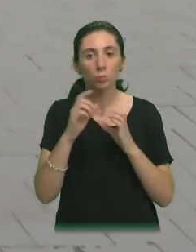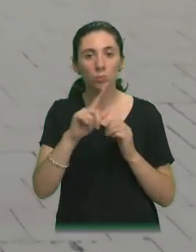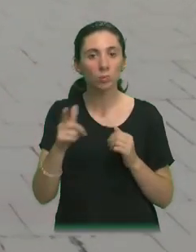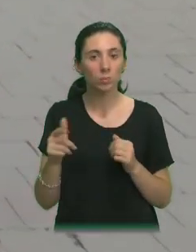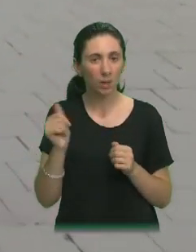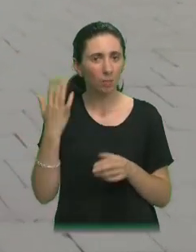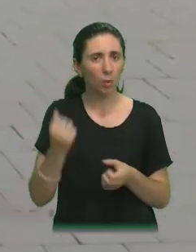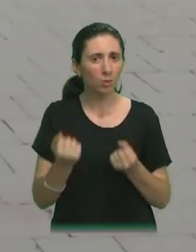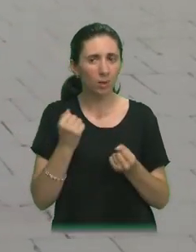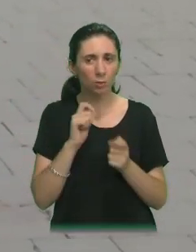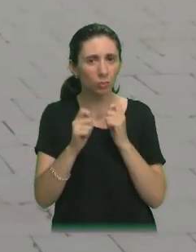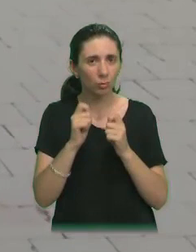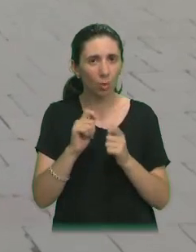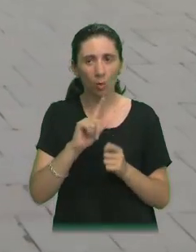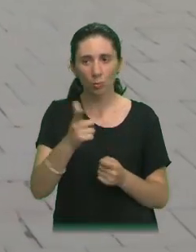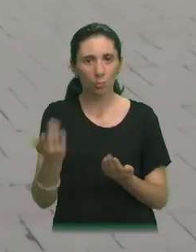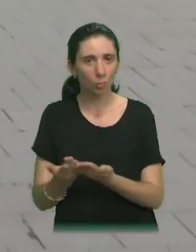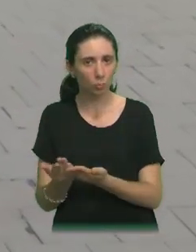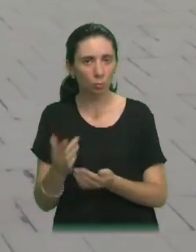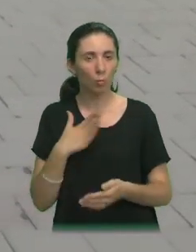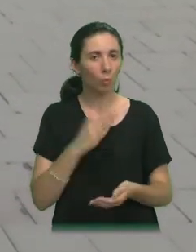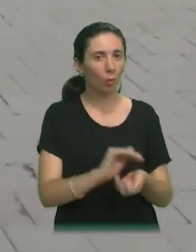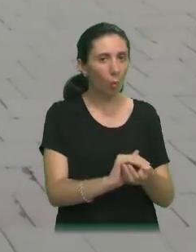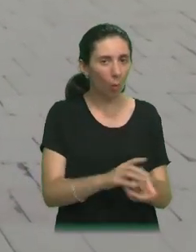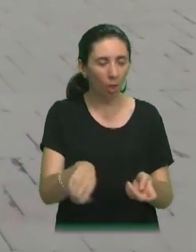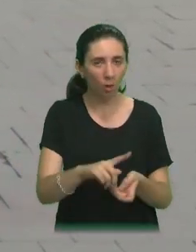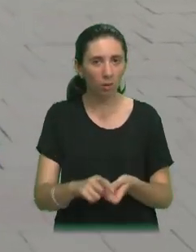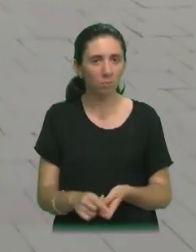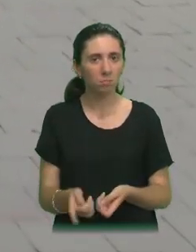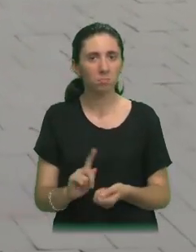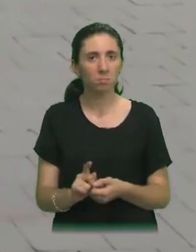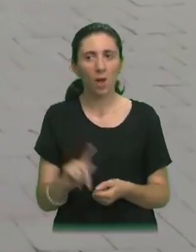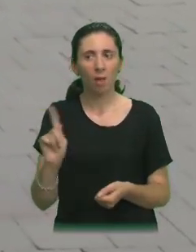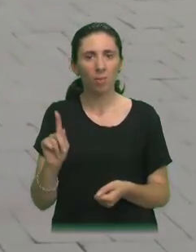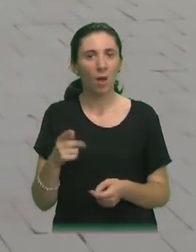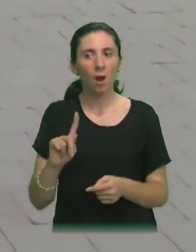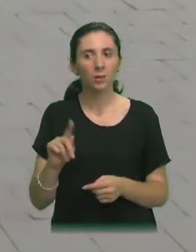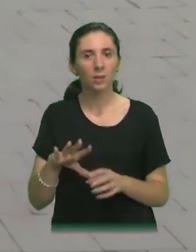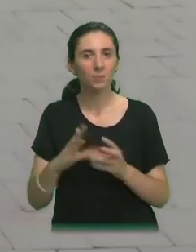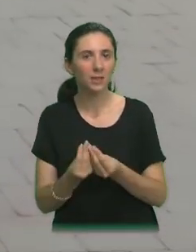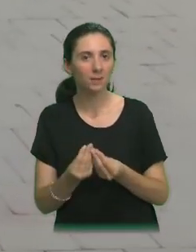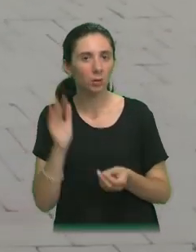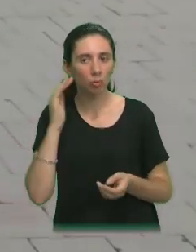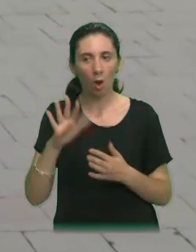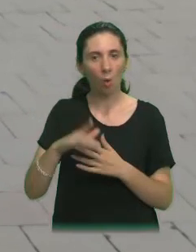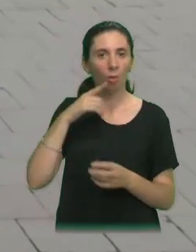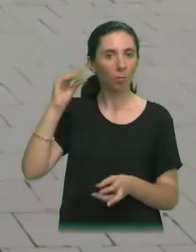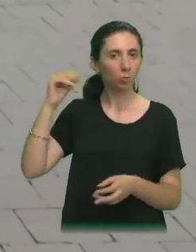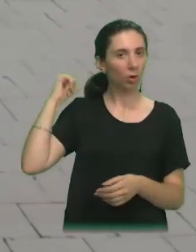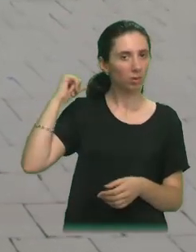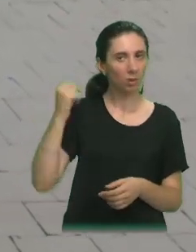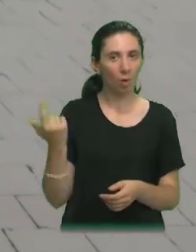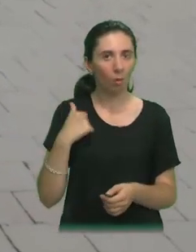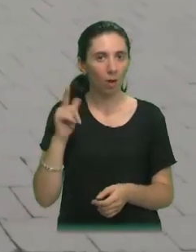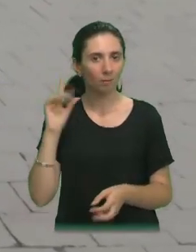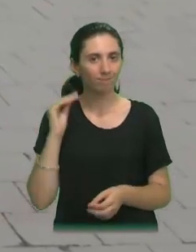od bolesti. I kako ste se onda sporazumijevali? Je li vam bilo teško se sporazumijevati s drugim učenicima, svojim